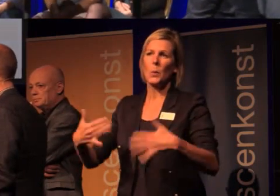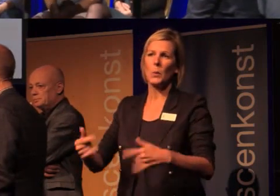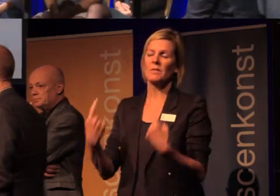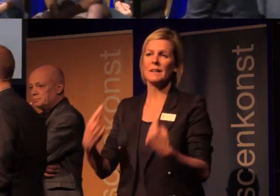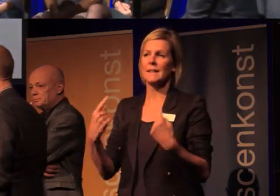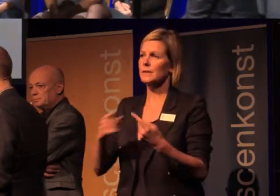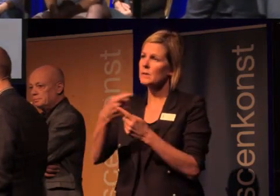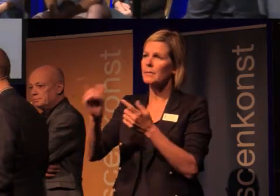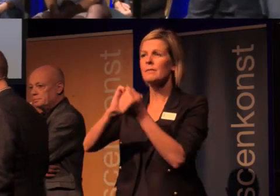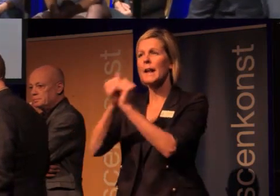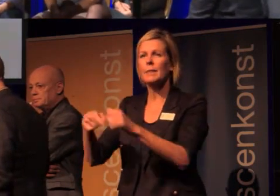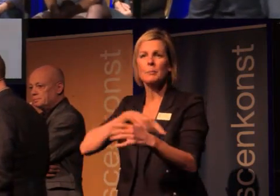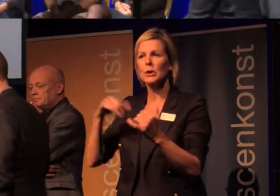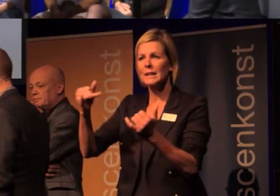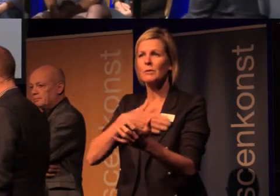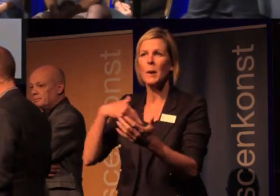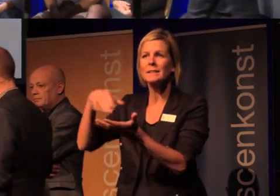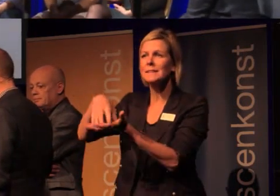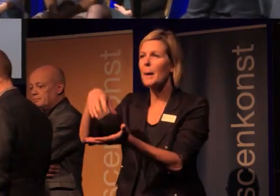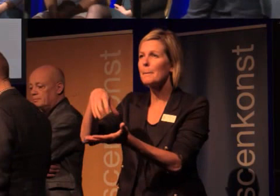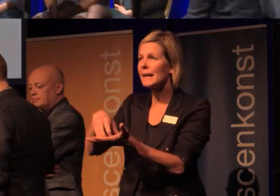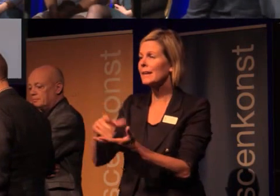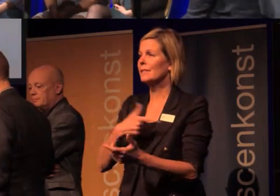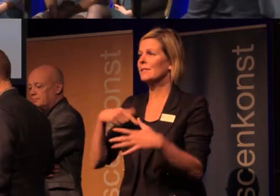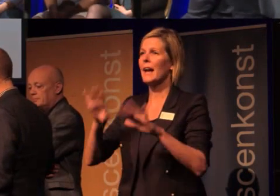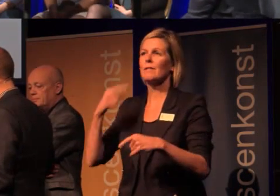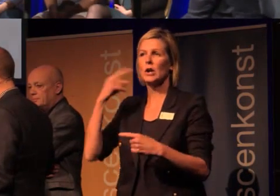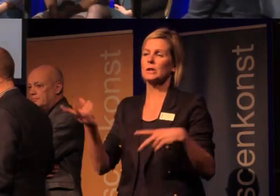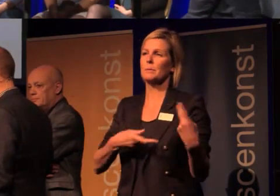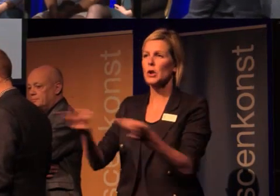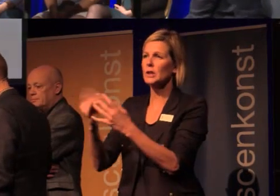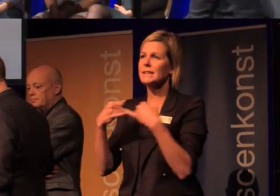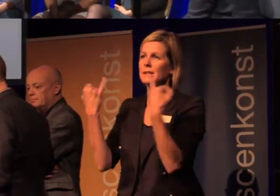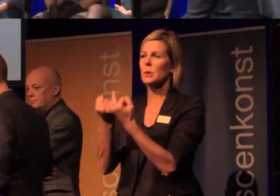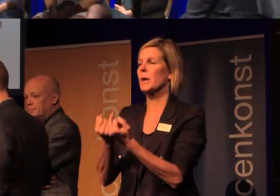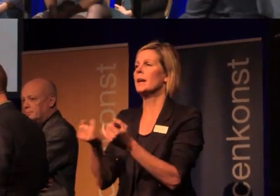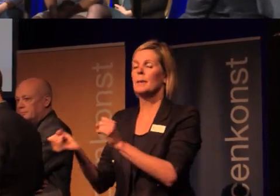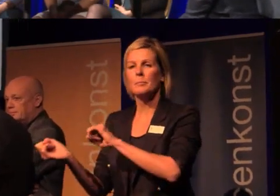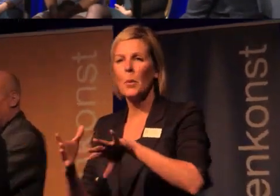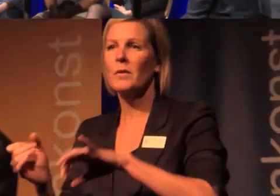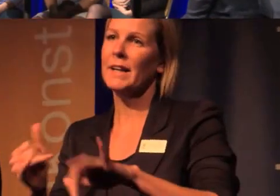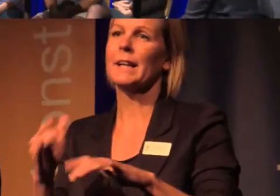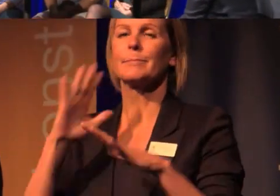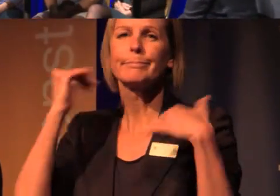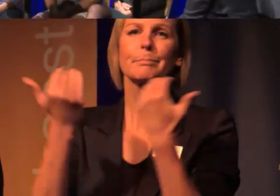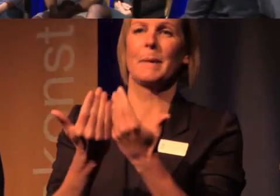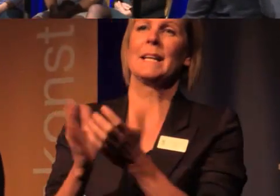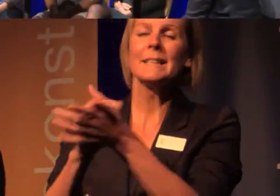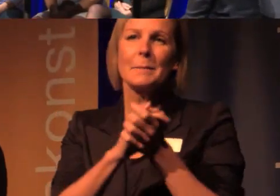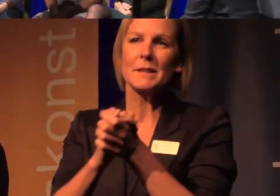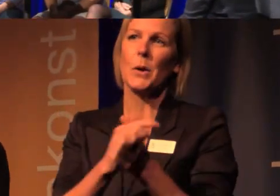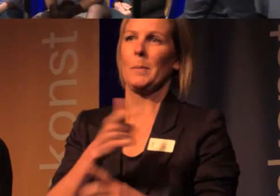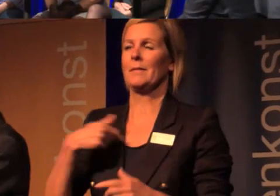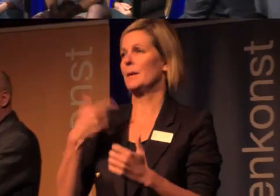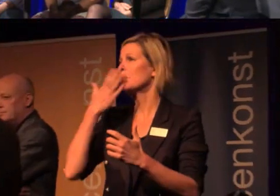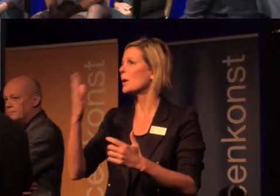en massa förändringar av samhället. Vi har hört här att den är en demokratisk institution, den främjar en nationell gemenskap, den är en del av